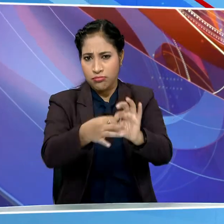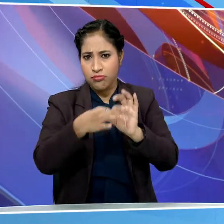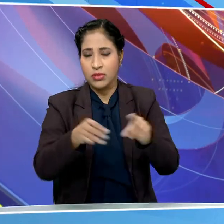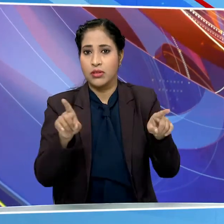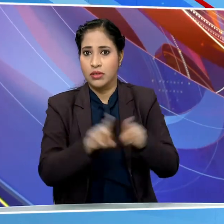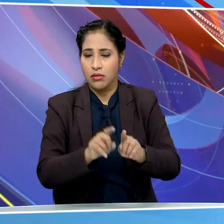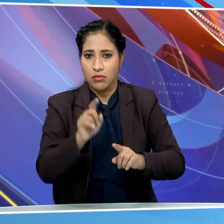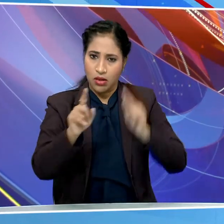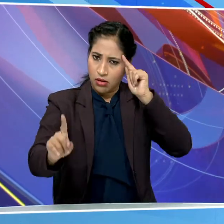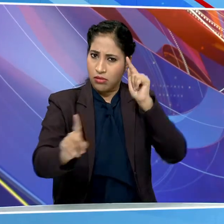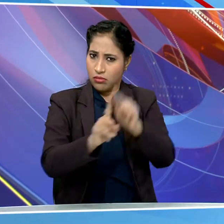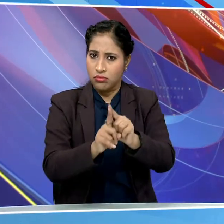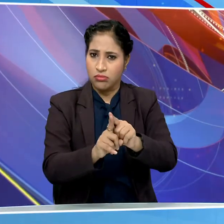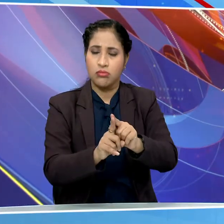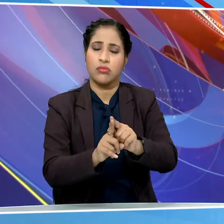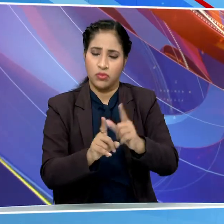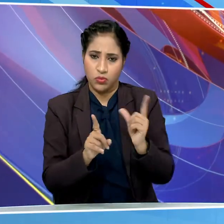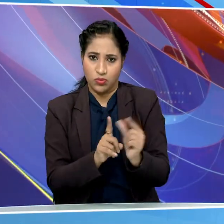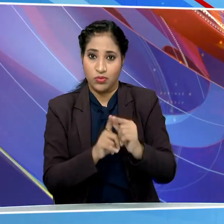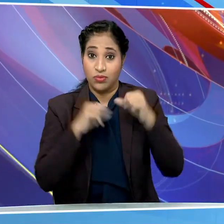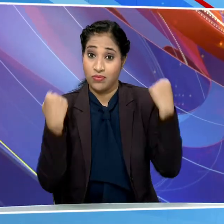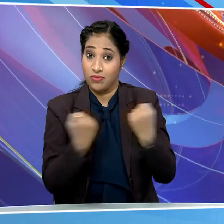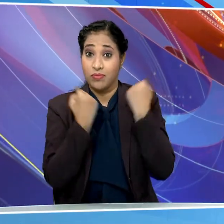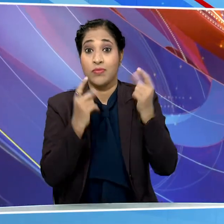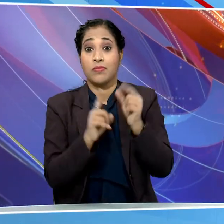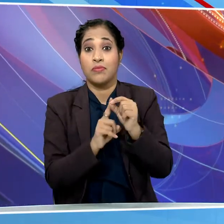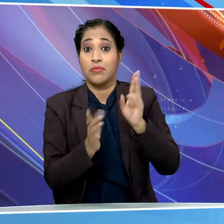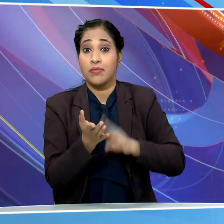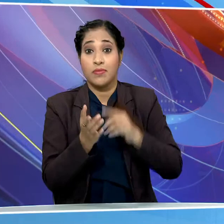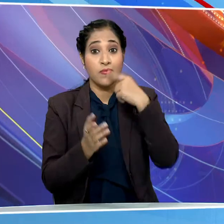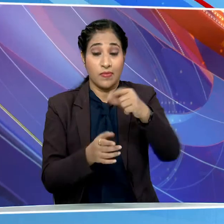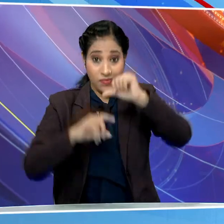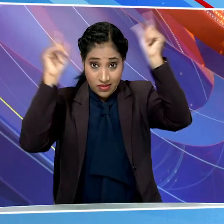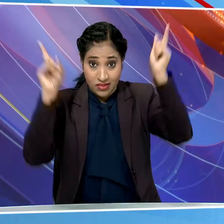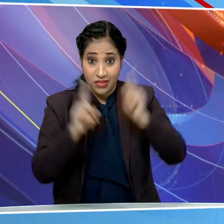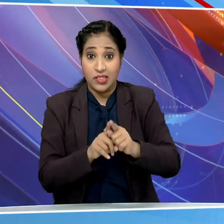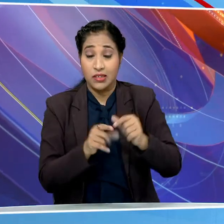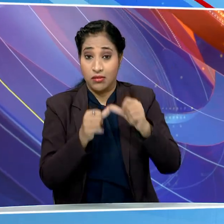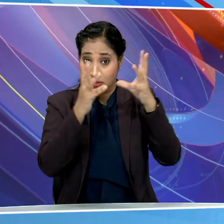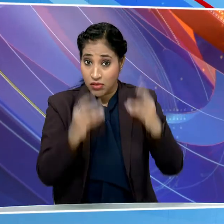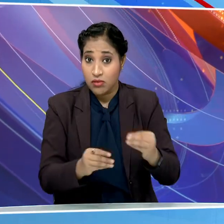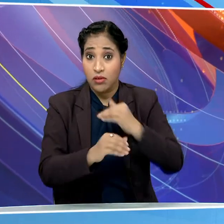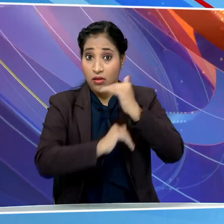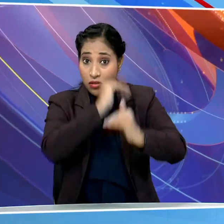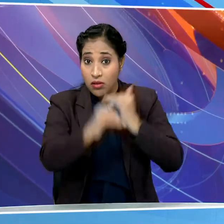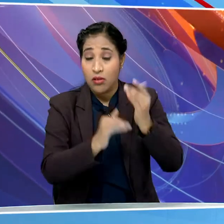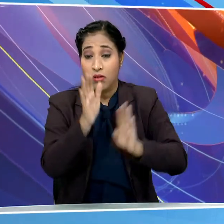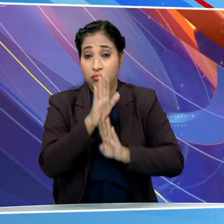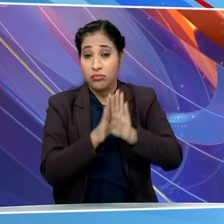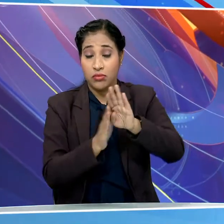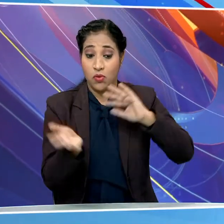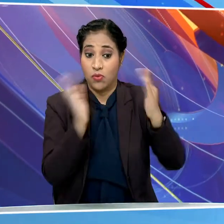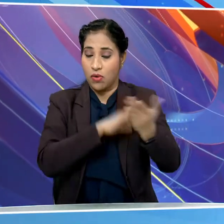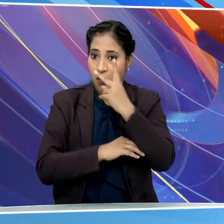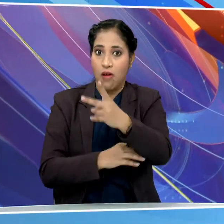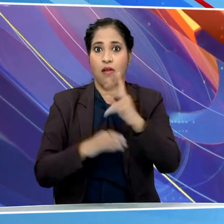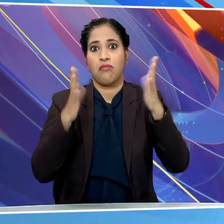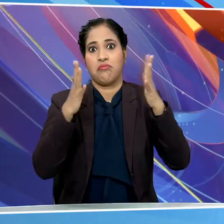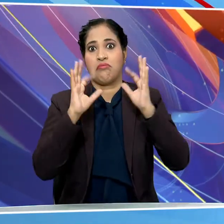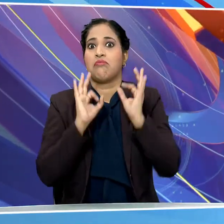का लक्ष्य लेकर काम किया। पीएम ने कहा कि आज भारत के आर्थिक विकास को दुनिया सराह रही